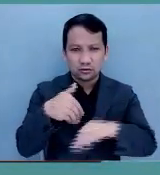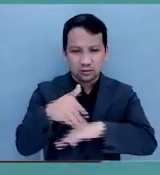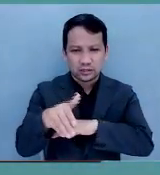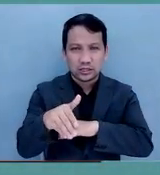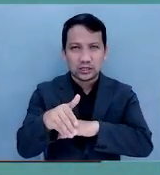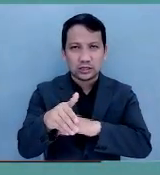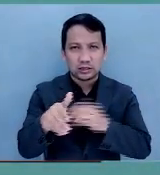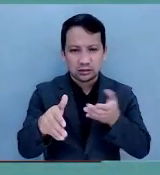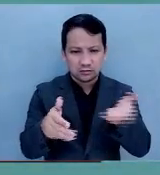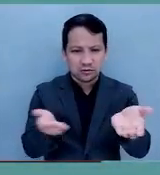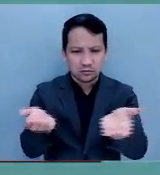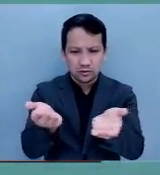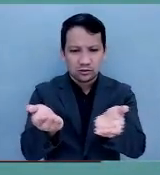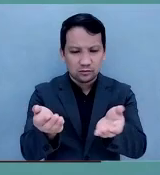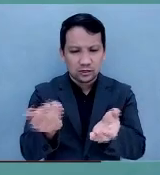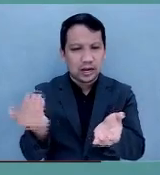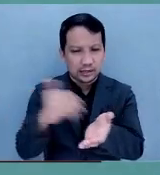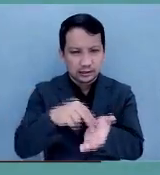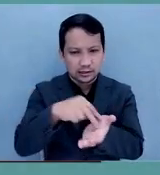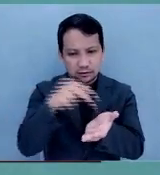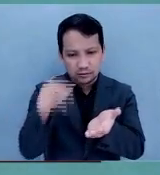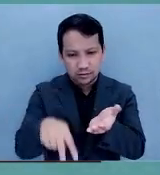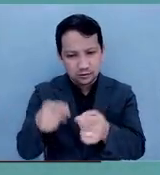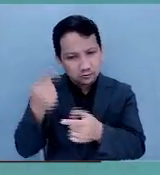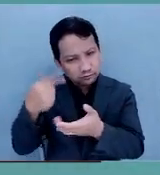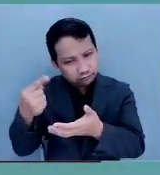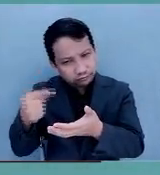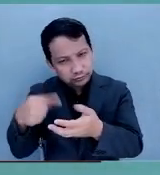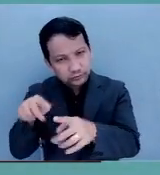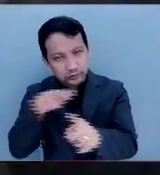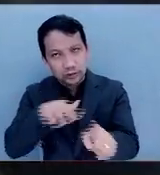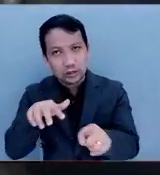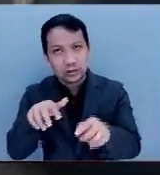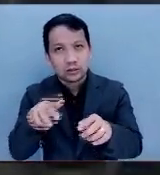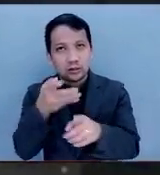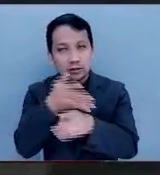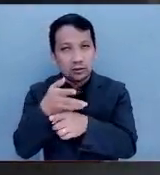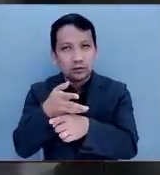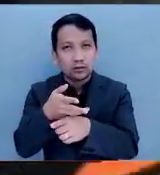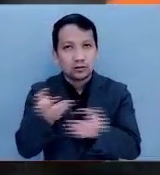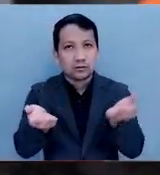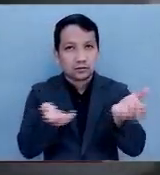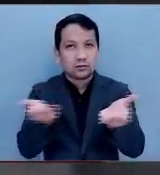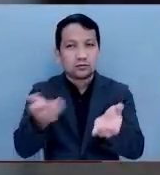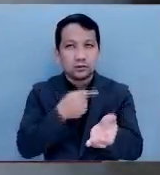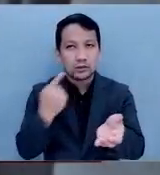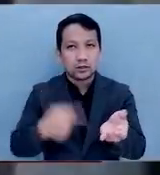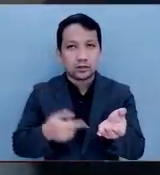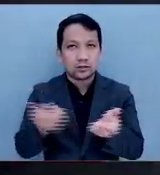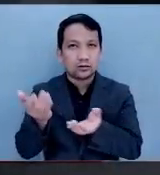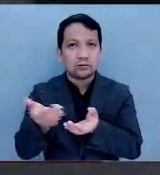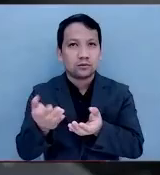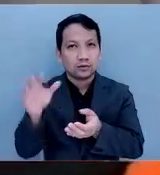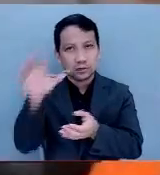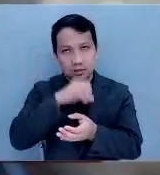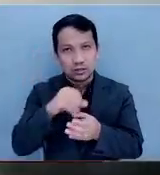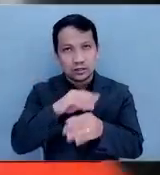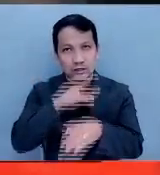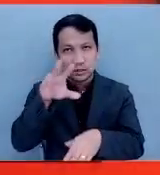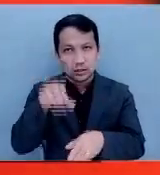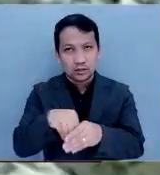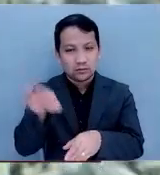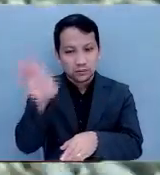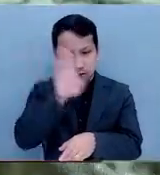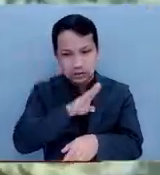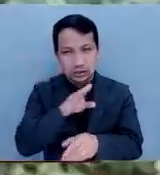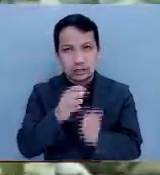barko para magsagawa ulit ng maritime patrol. Ang bahagi ng dagat na ito ang madalas tambayan ng mga Chinese militia ship na hinihinalang nasa likod ng pagkasira ng